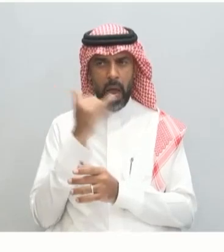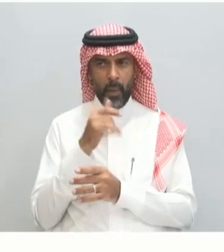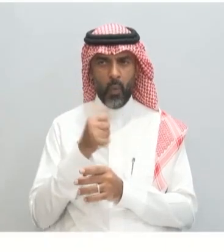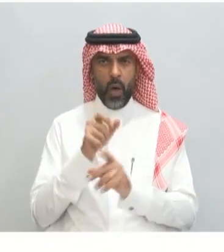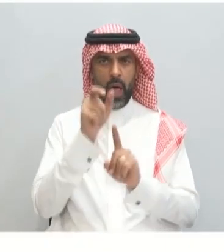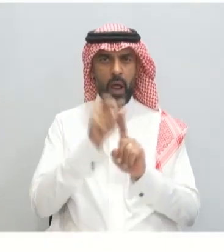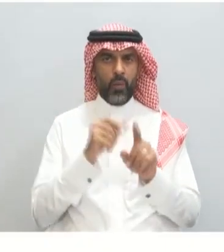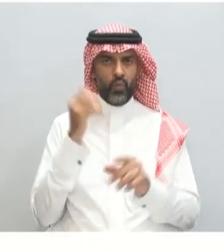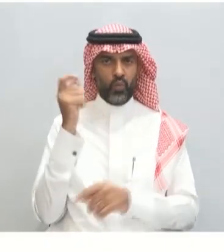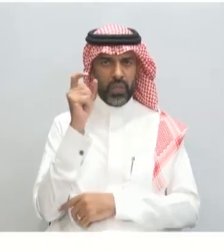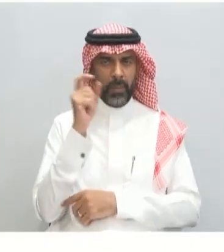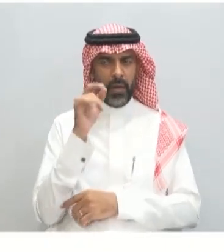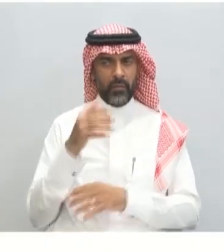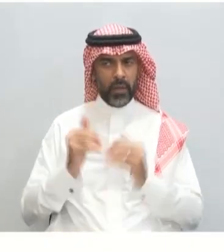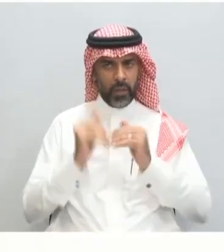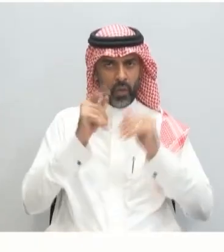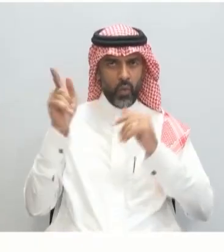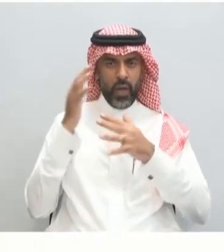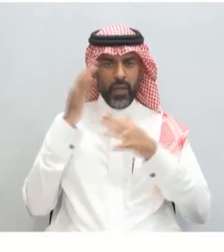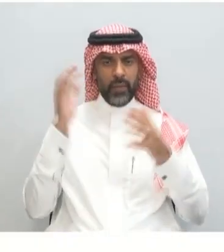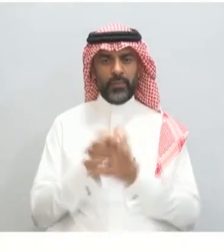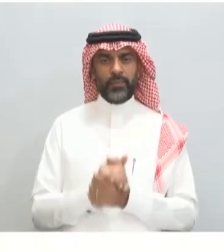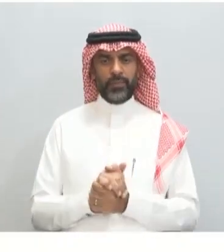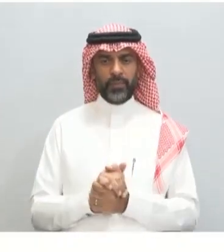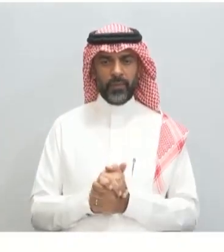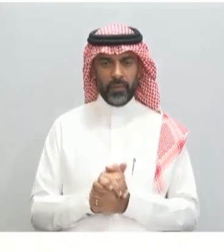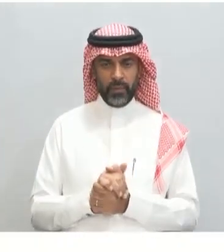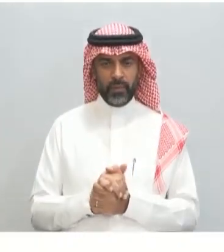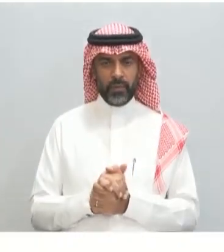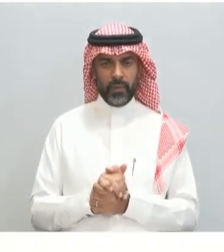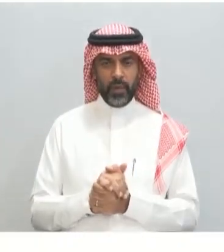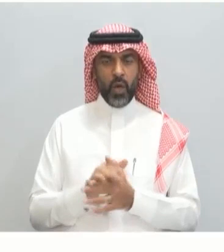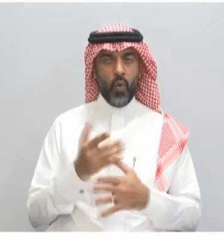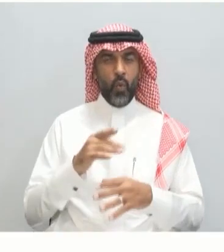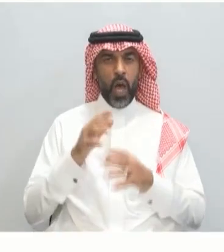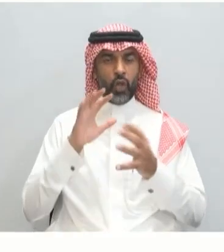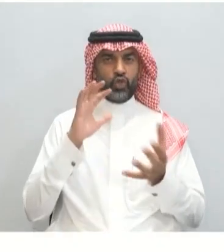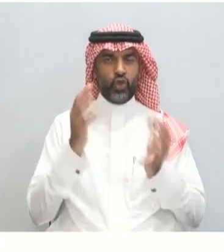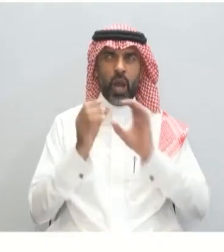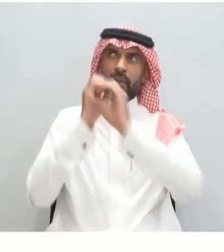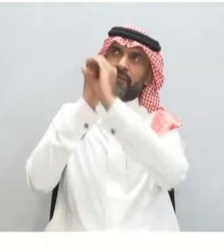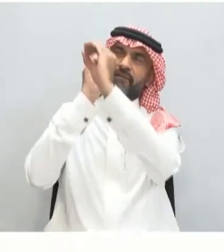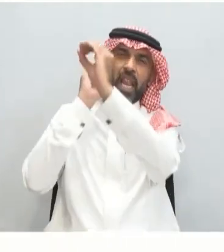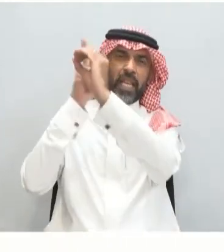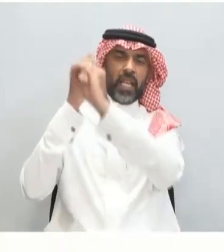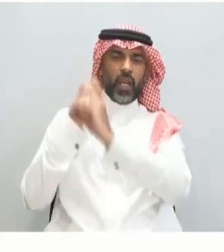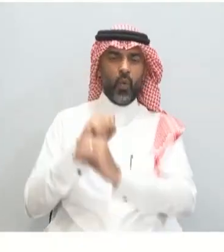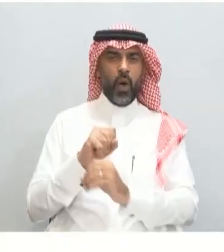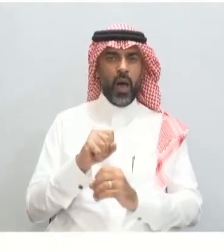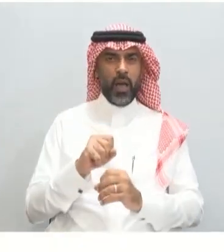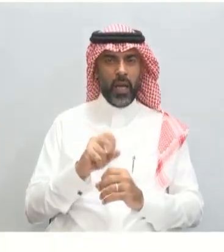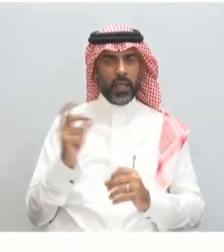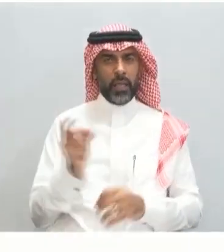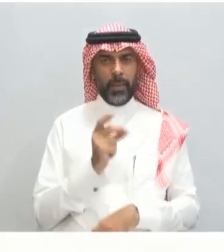العلم ا كعلم الجغرافيا والجغرافيا الفلكيه الاقليميه والجغرافيا